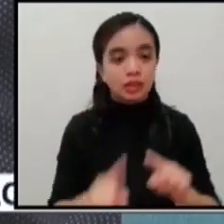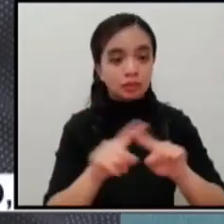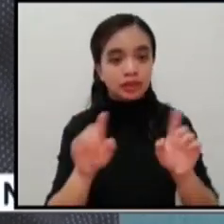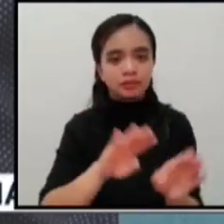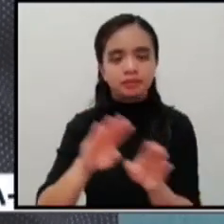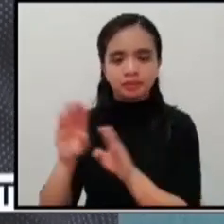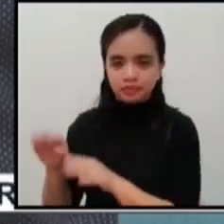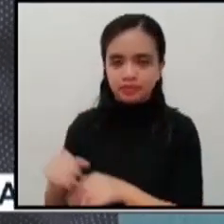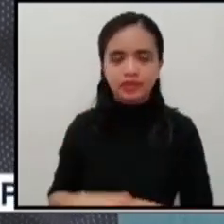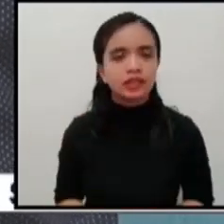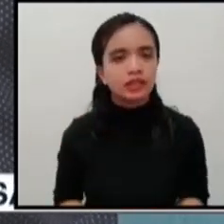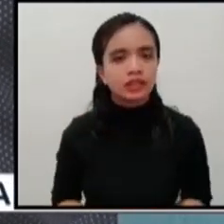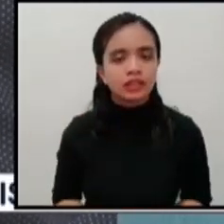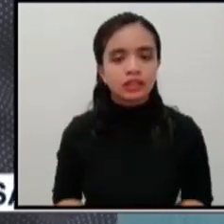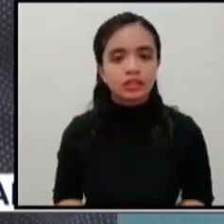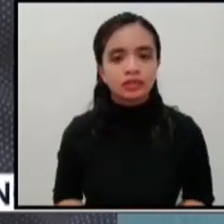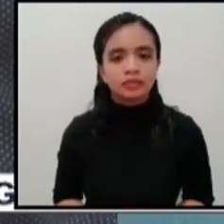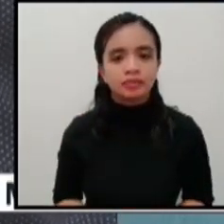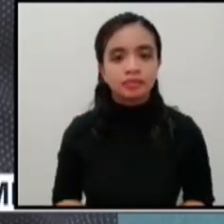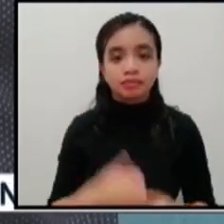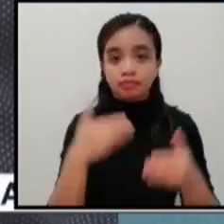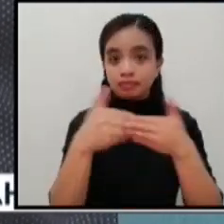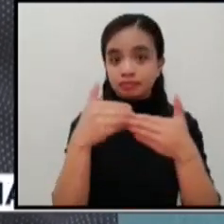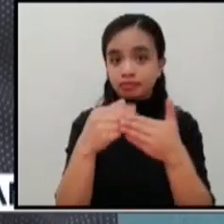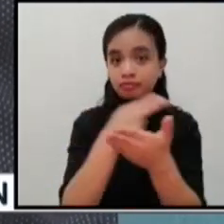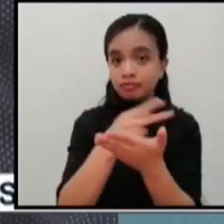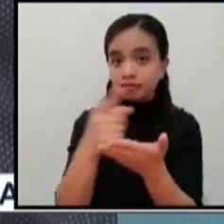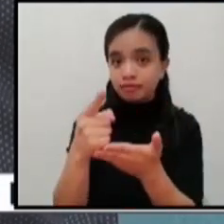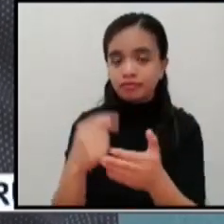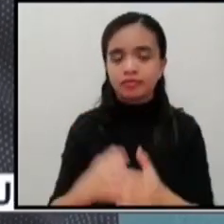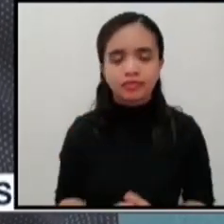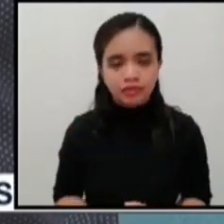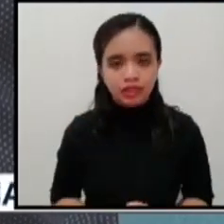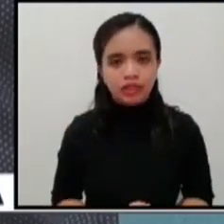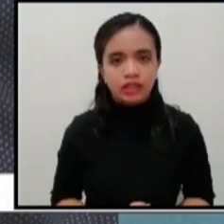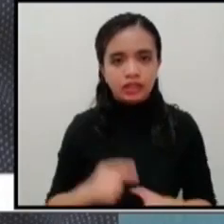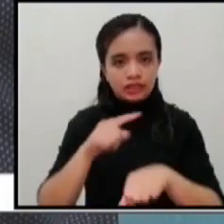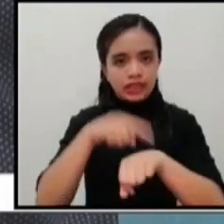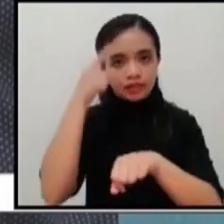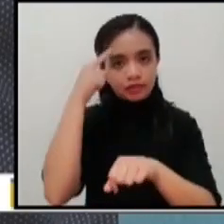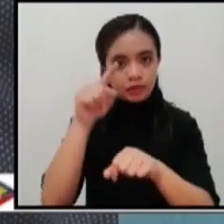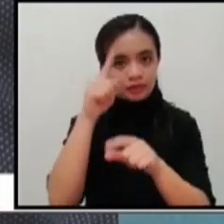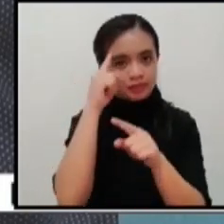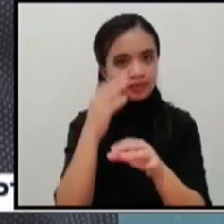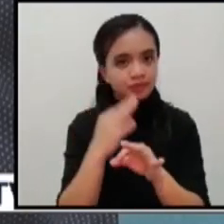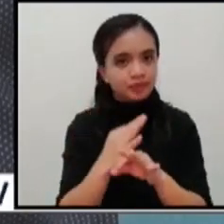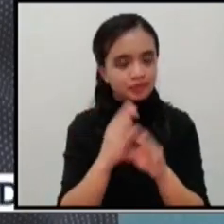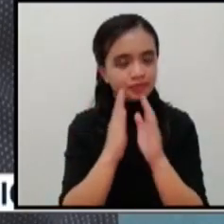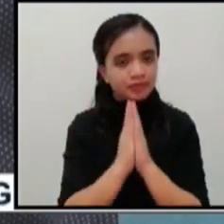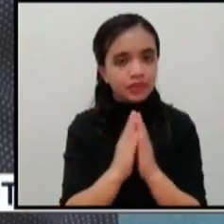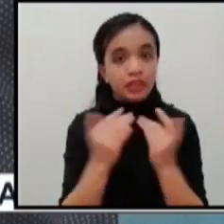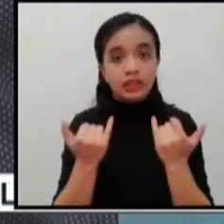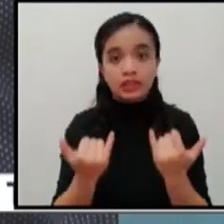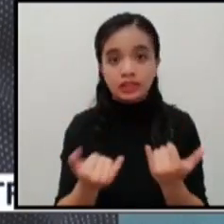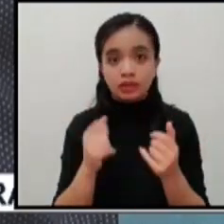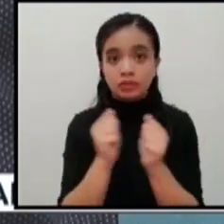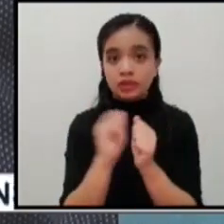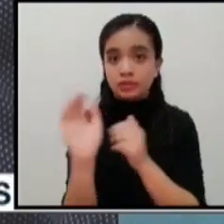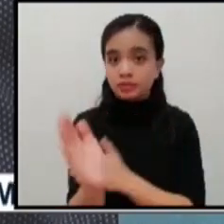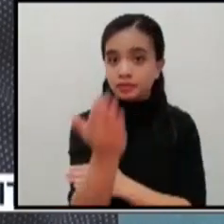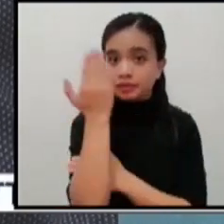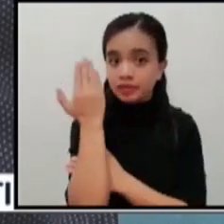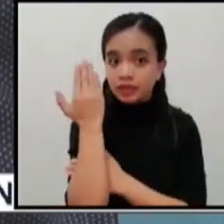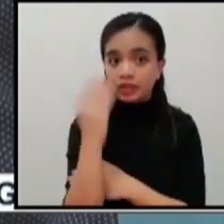Papasok na po ang Semana Santa at panahon ng pananampalataya. Kaugnay niyan ay kasama natin ngayong umaga ang cast team ng